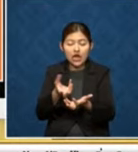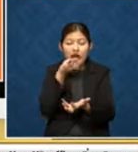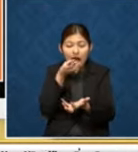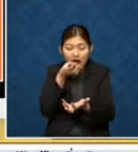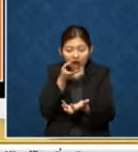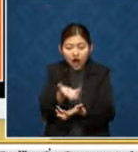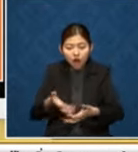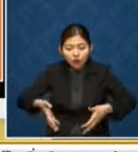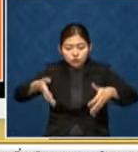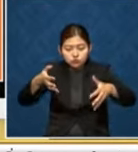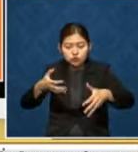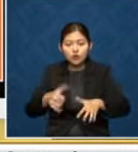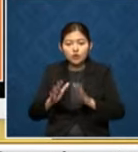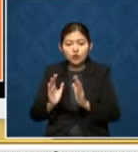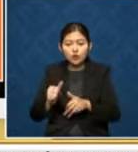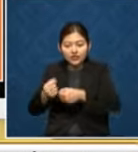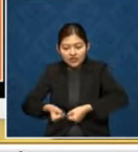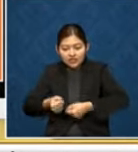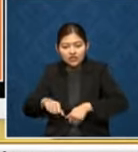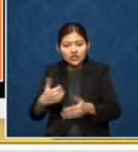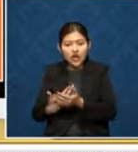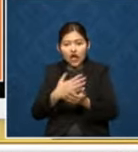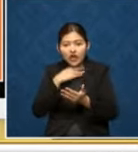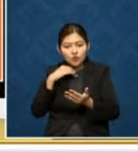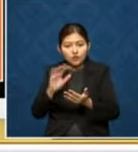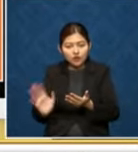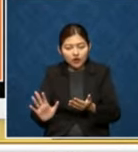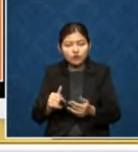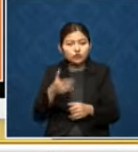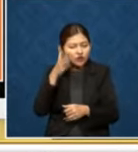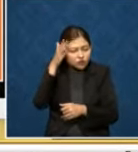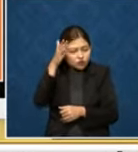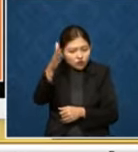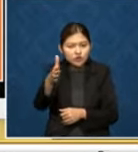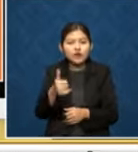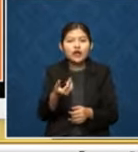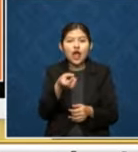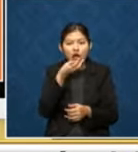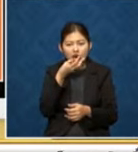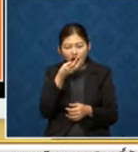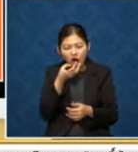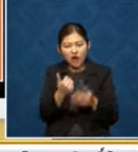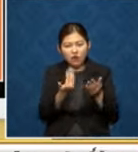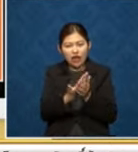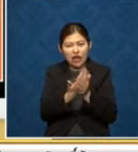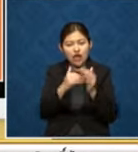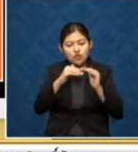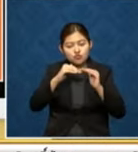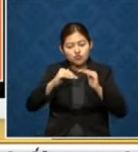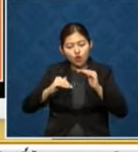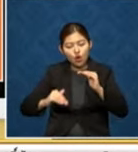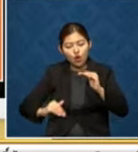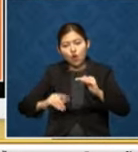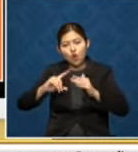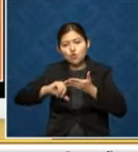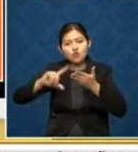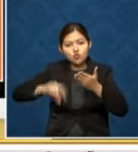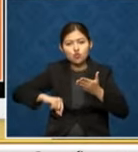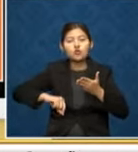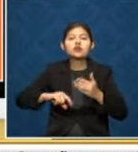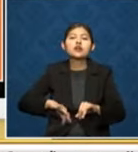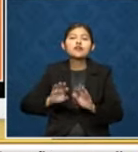ตรกรไม่ขาดทุนซึ่งในอนาคตมีแนวโน้มว่าราคาจะถูกลงอีกจึงอยากให้ทางหน่วยงานที่เกี่ยว